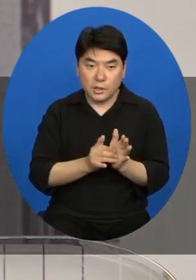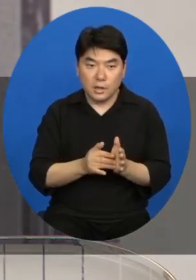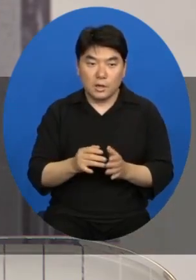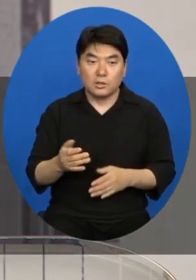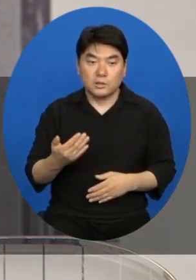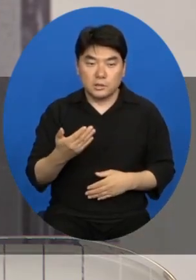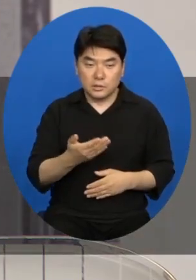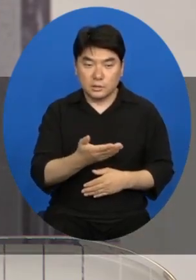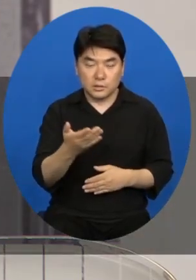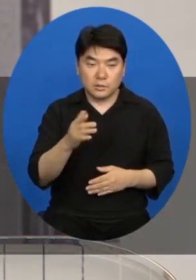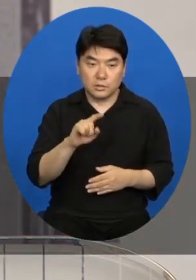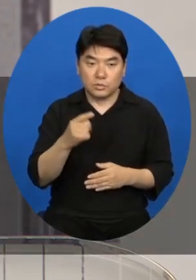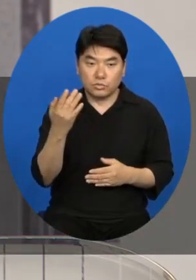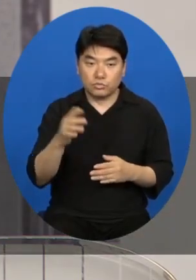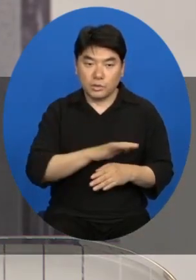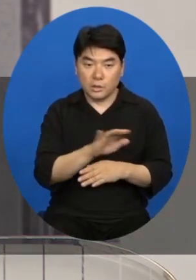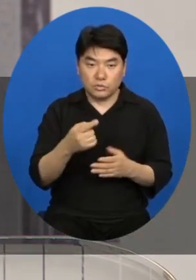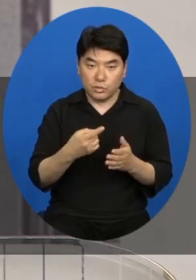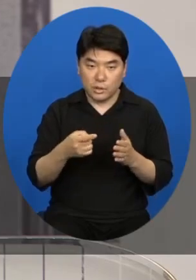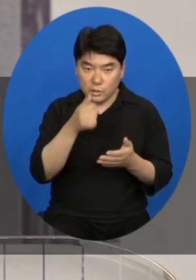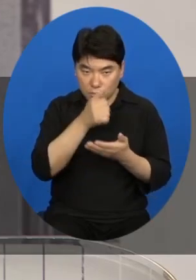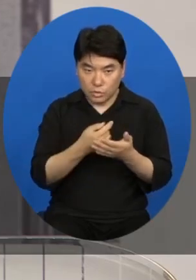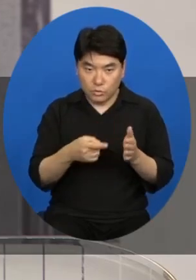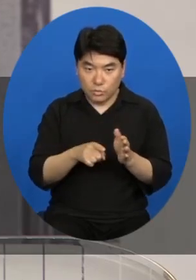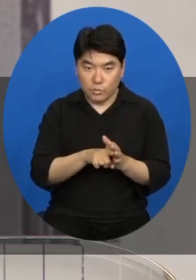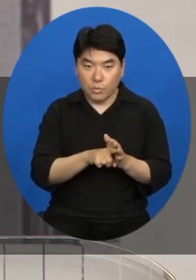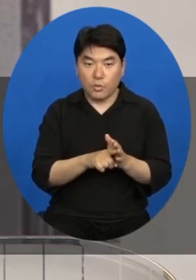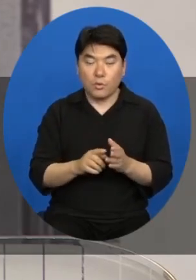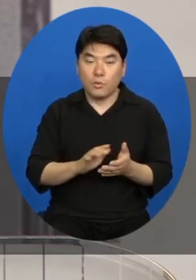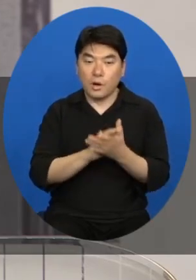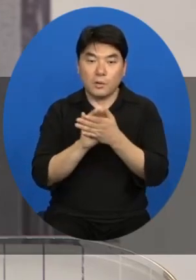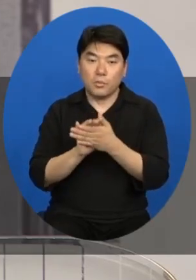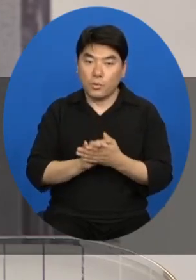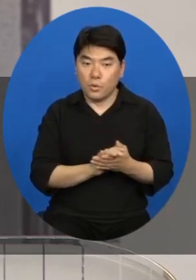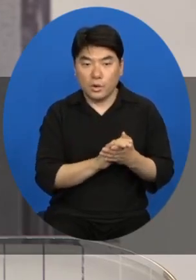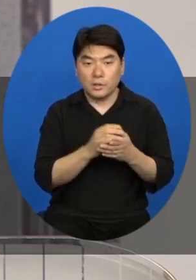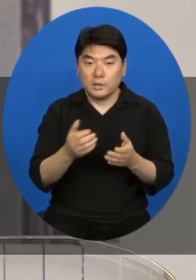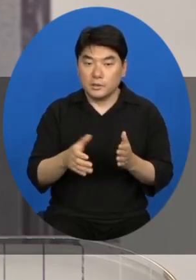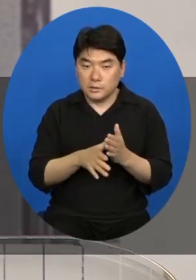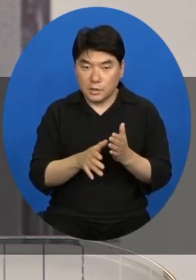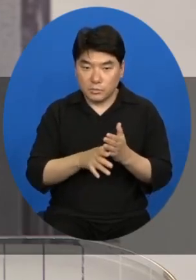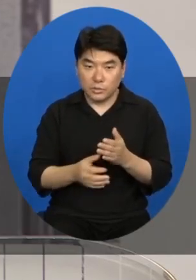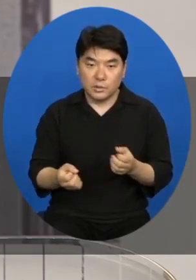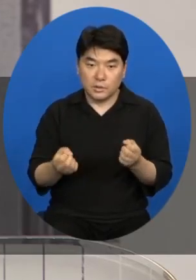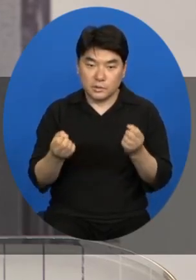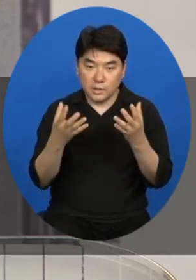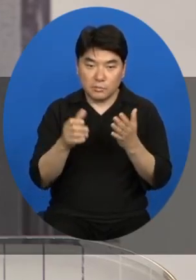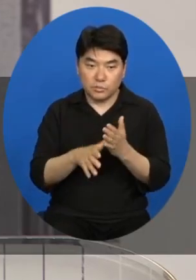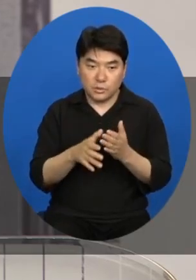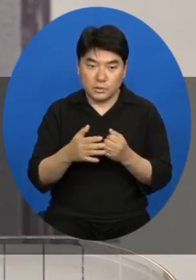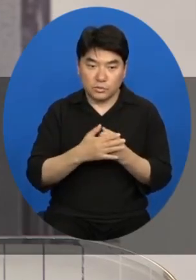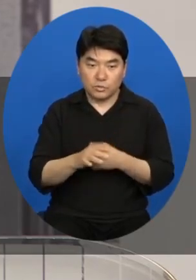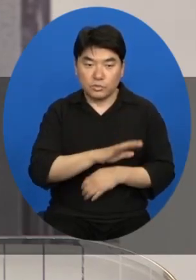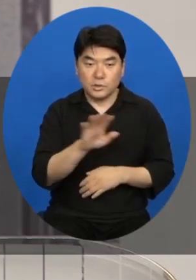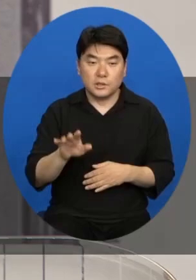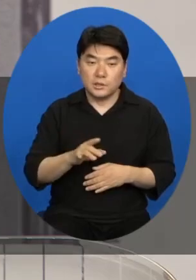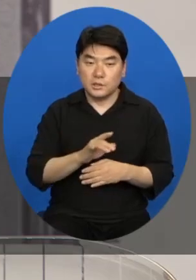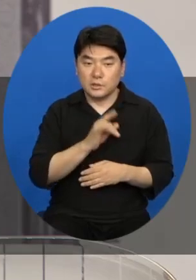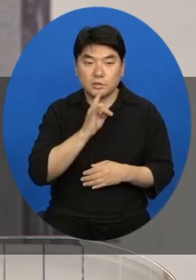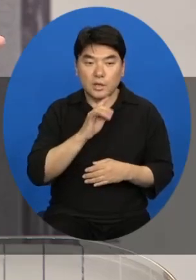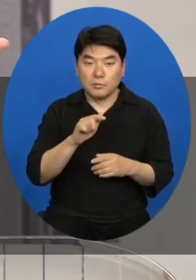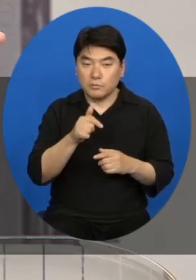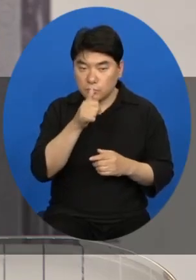시작. 그는 우리 죄를 위한 화목 제물이시니 우리 죄만 위한 것이 아니라 온